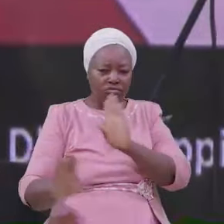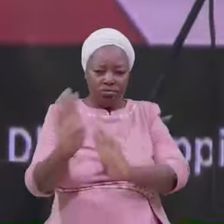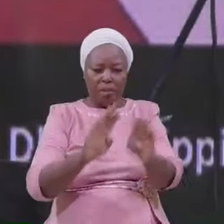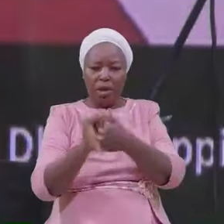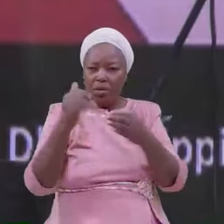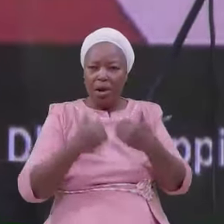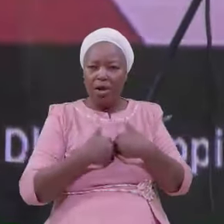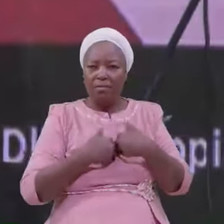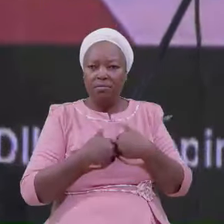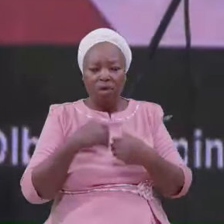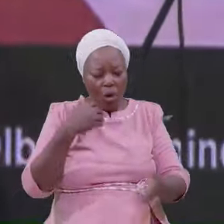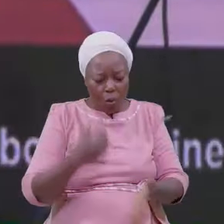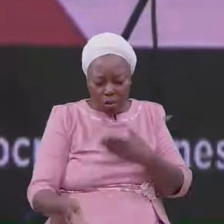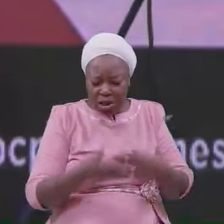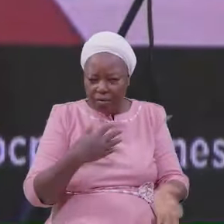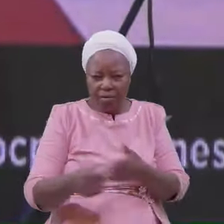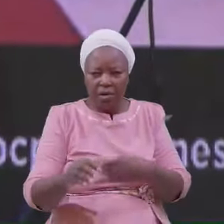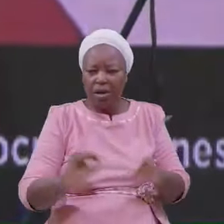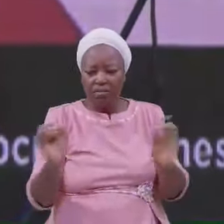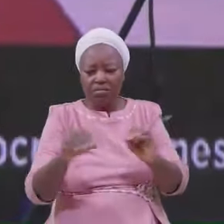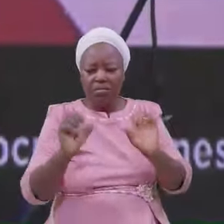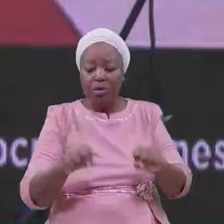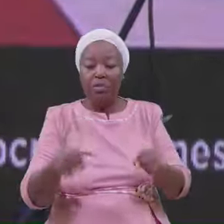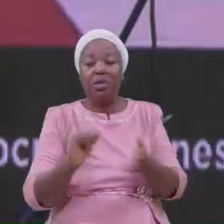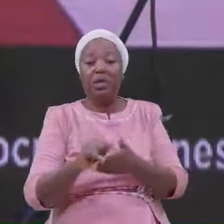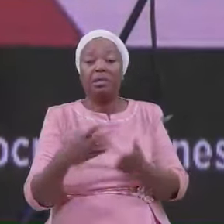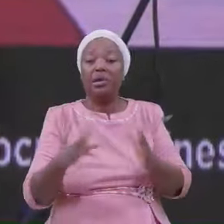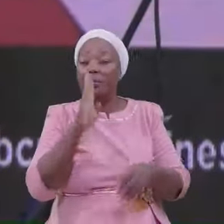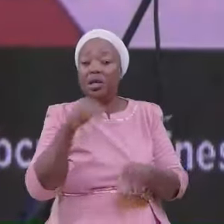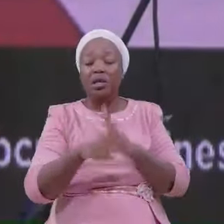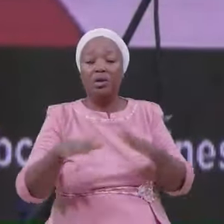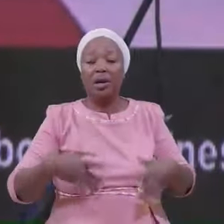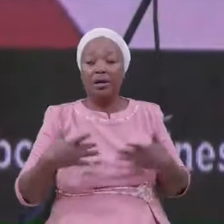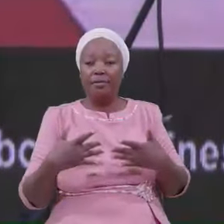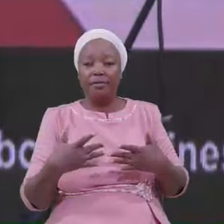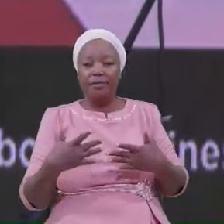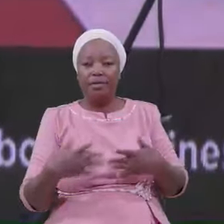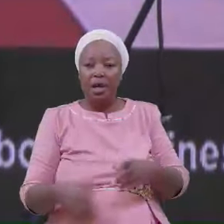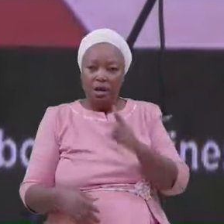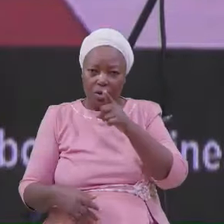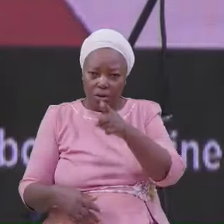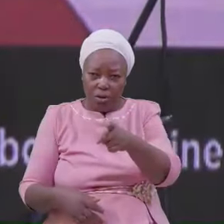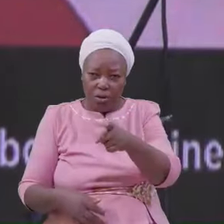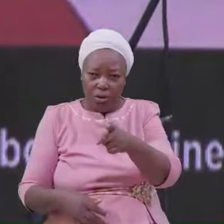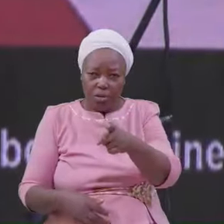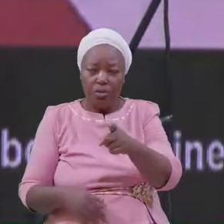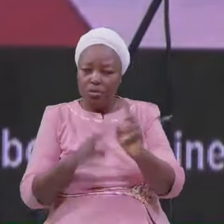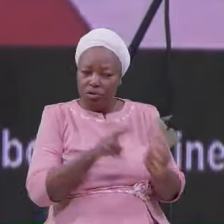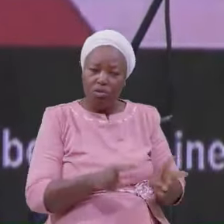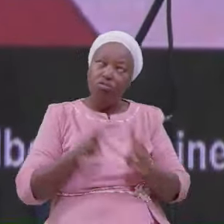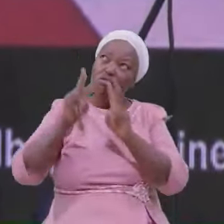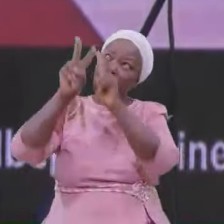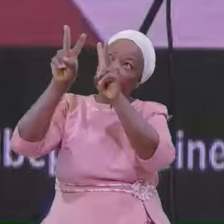Whatever impossibility might be in your life. Lahat ng mga imposible sa buhay mo. Look unto me.